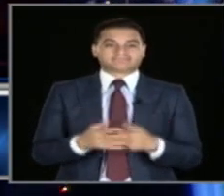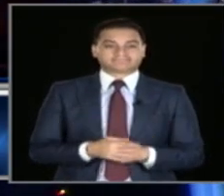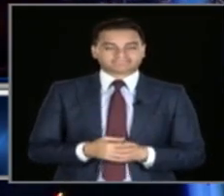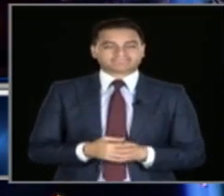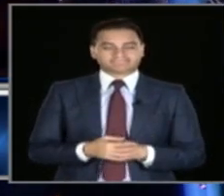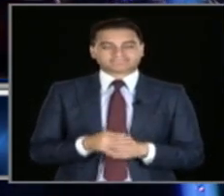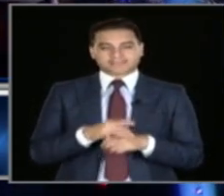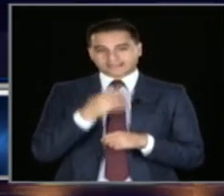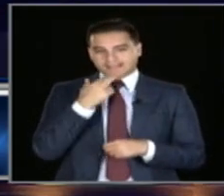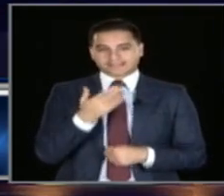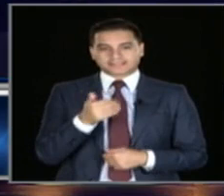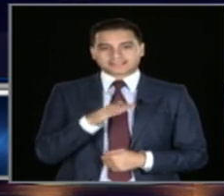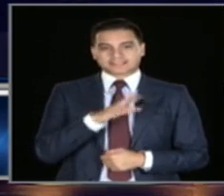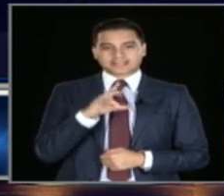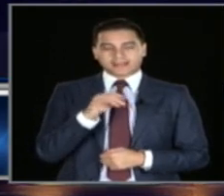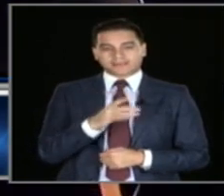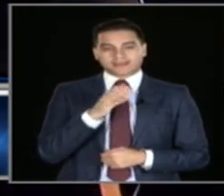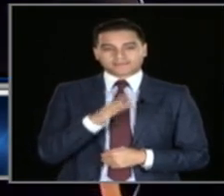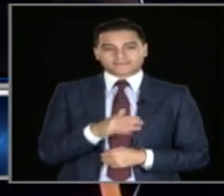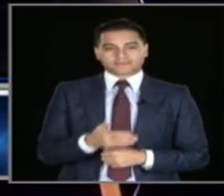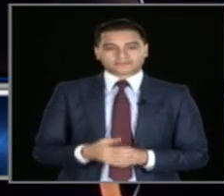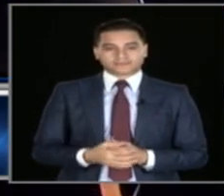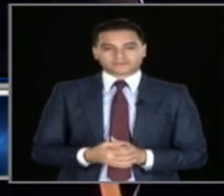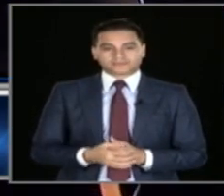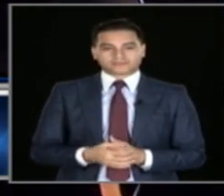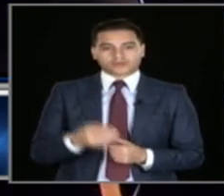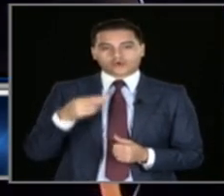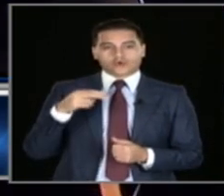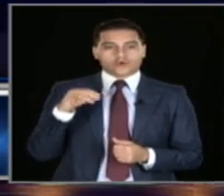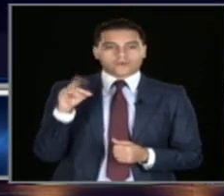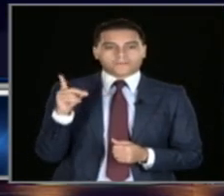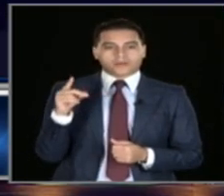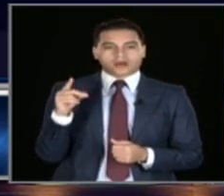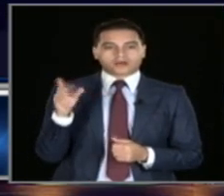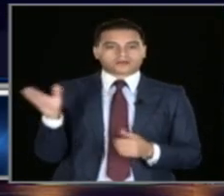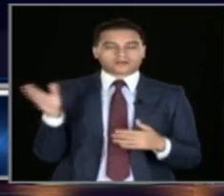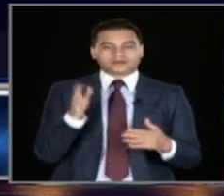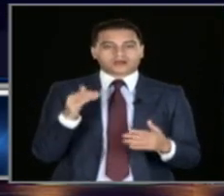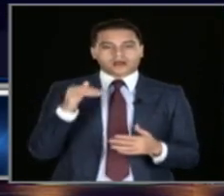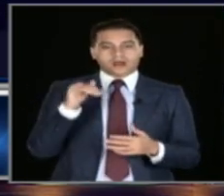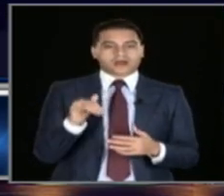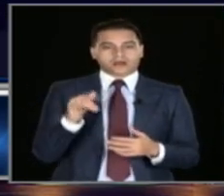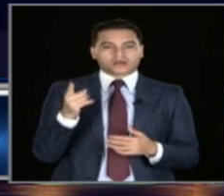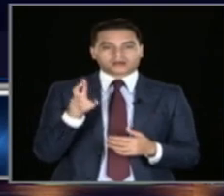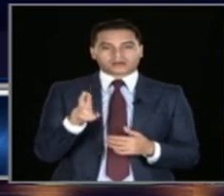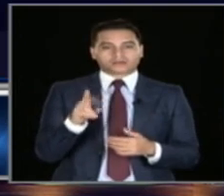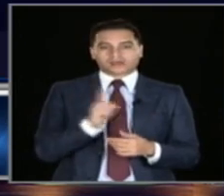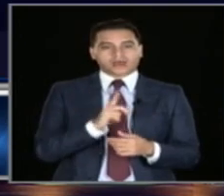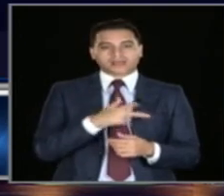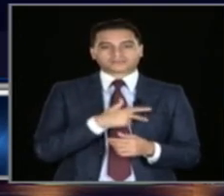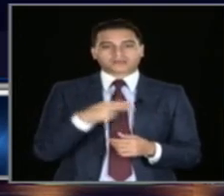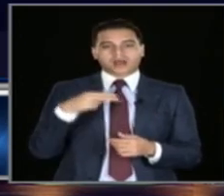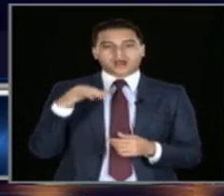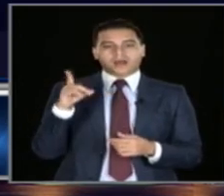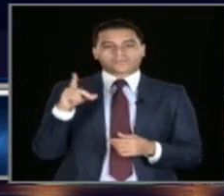أبنوب. إسلام، كان عندك إجابة؟ تقول عمر خيرت. هو مش عمر خيرت، عمرو مصطفى. هو عمرو